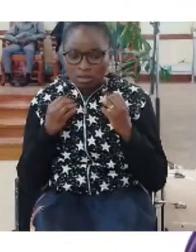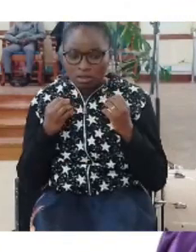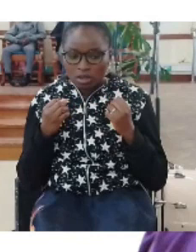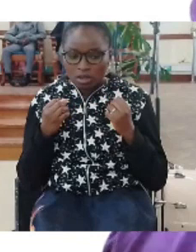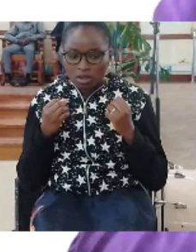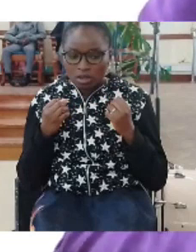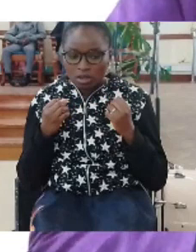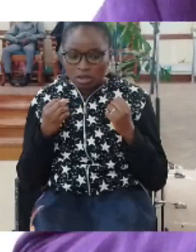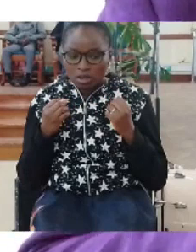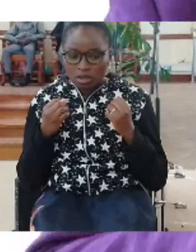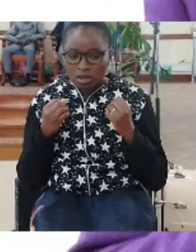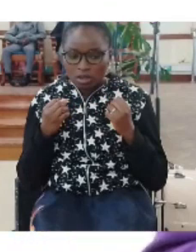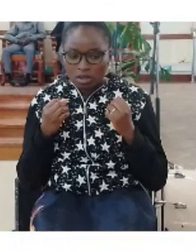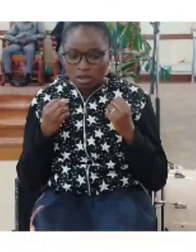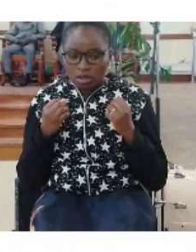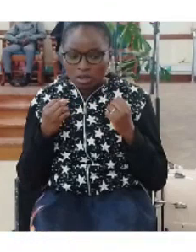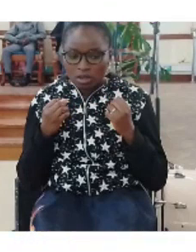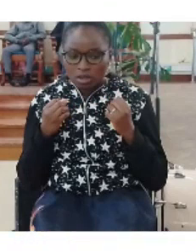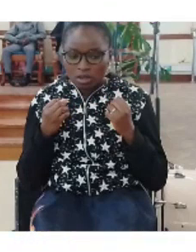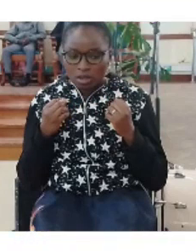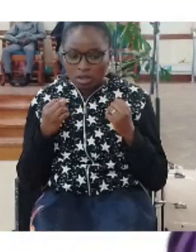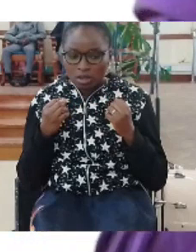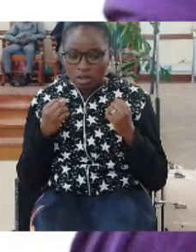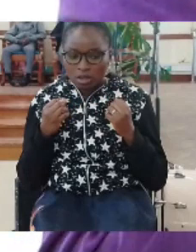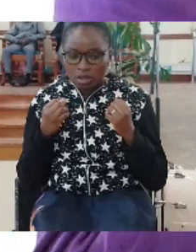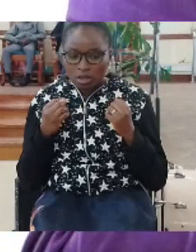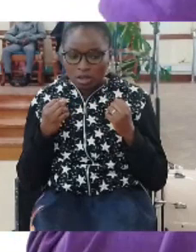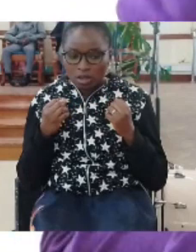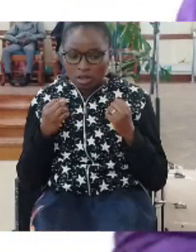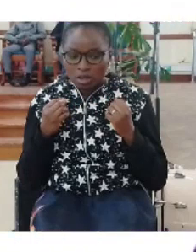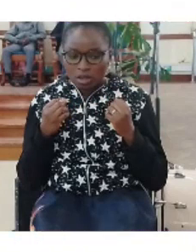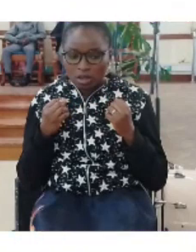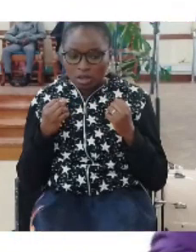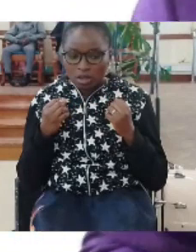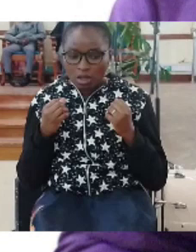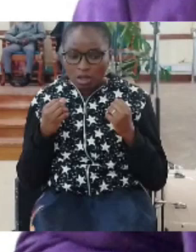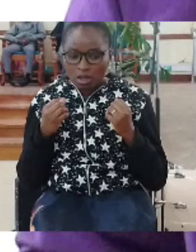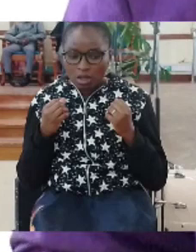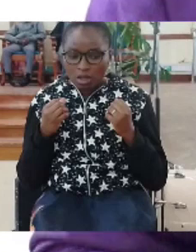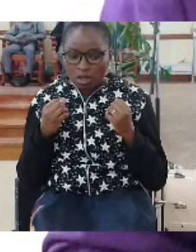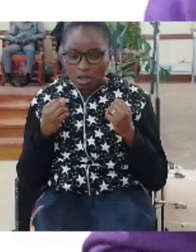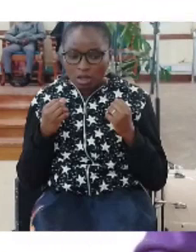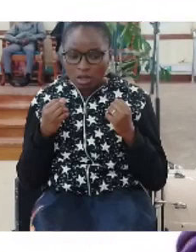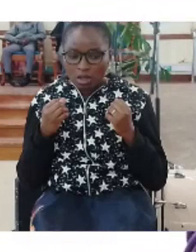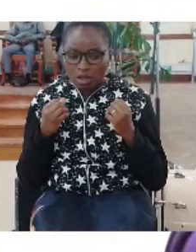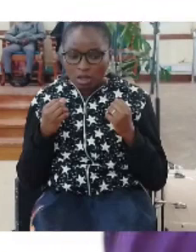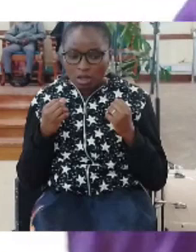ngacoka moko matheri because he was seeing beyond the temptations Bwana Yesu asifiwe oguo